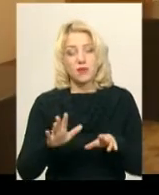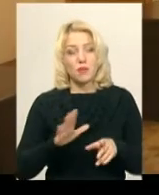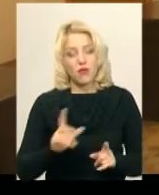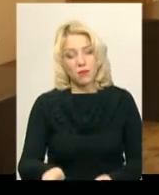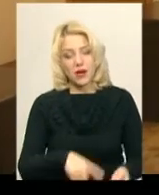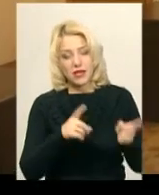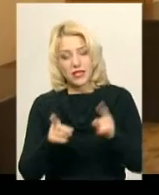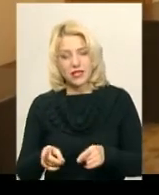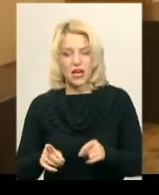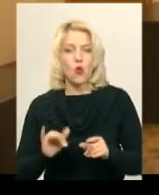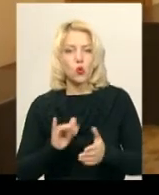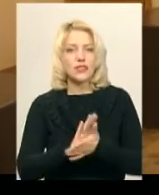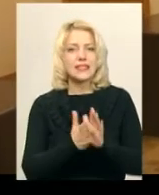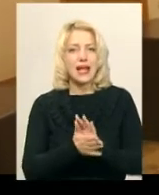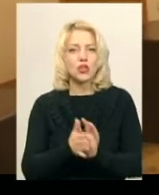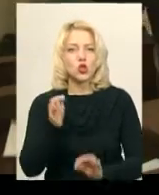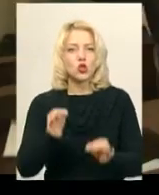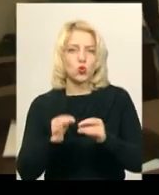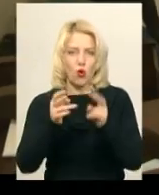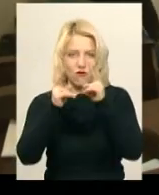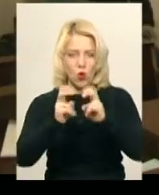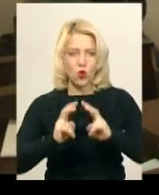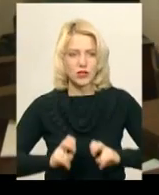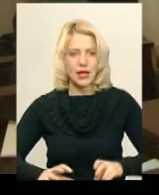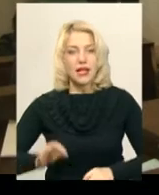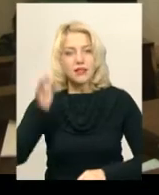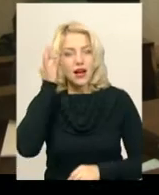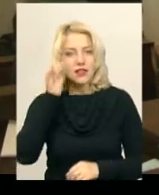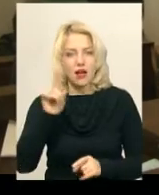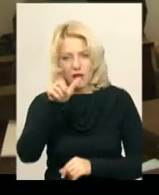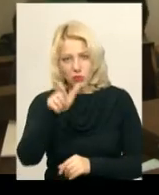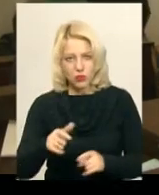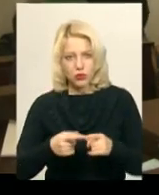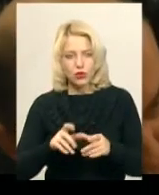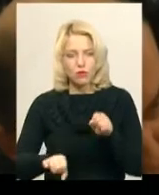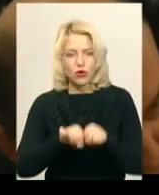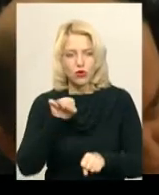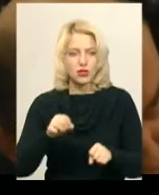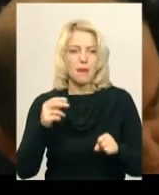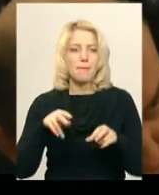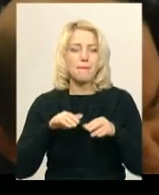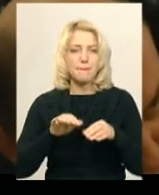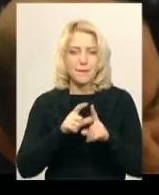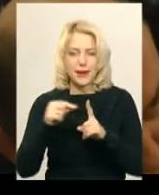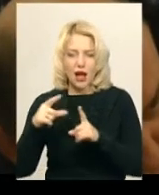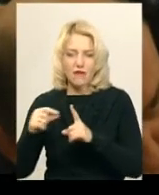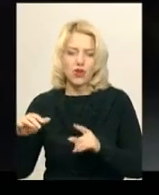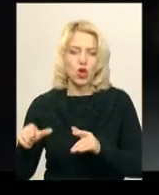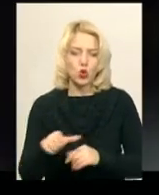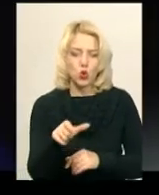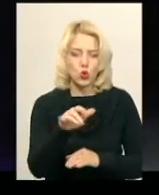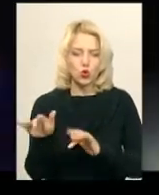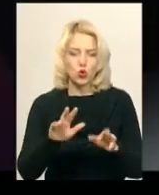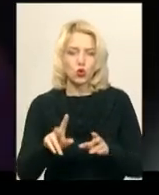судового розгляду. Нагадаю, екс-директора міського департаменту освіти і науки підозрюють у порушенні правил безпеки дорожнього руху, що спричинило